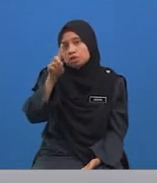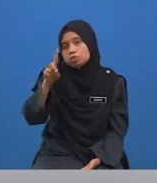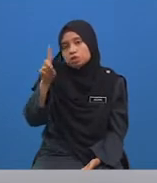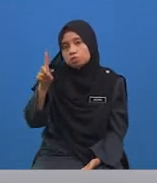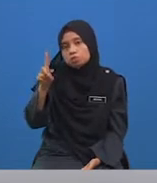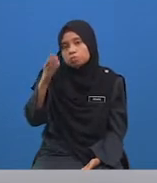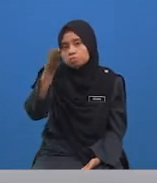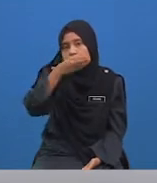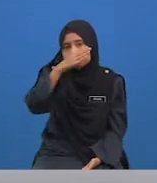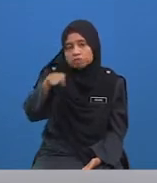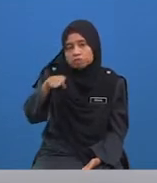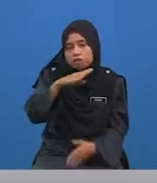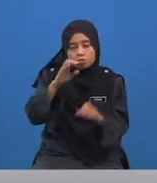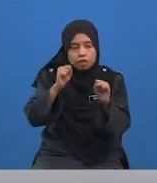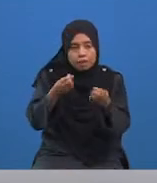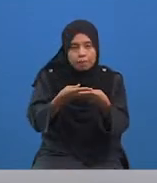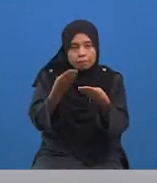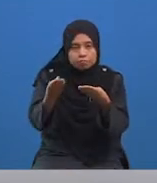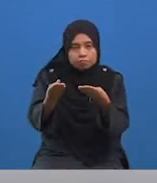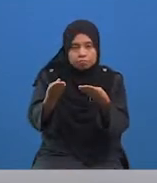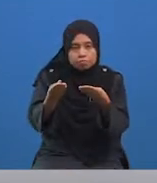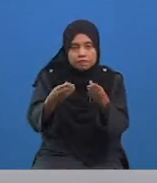terhadap pemberian kandungan jelek.